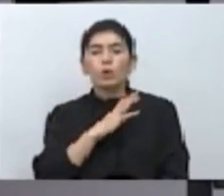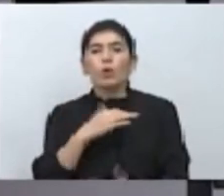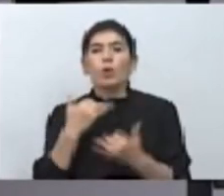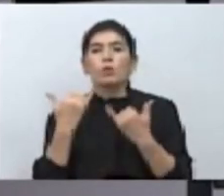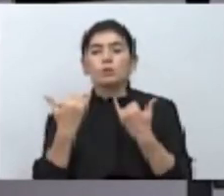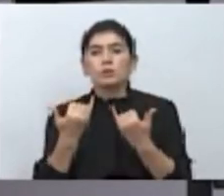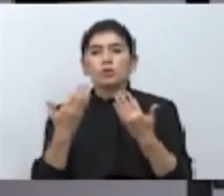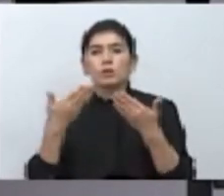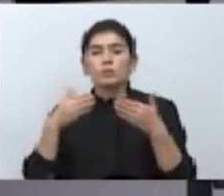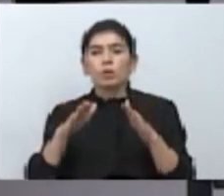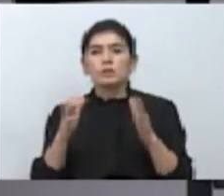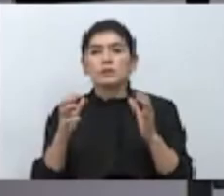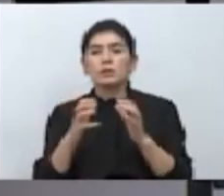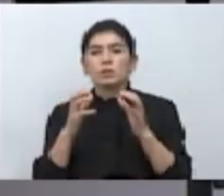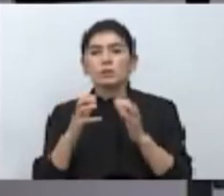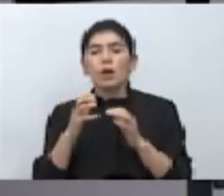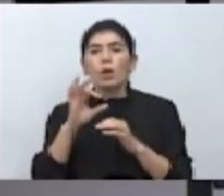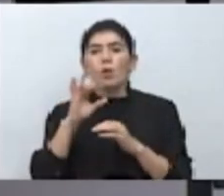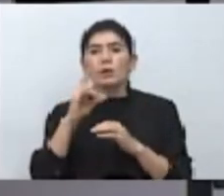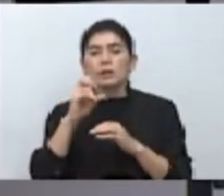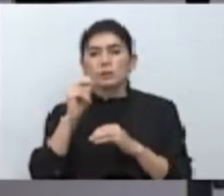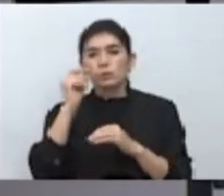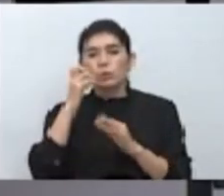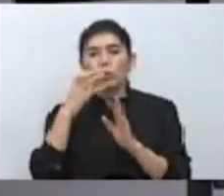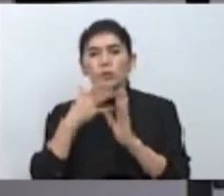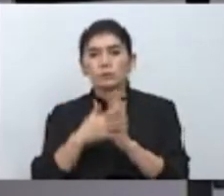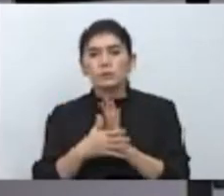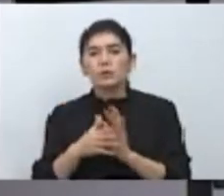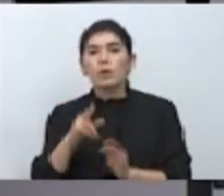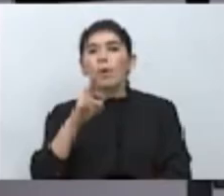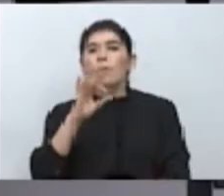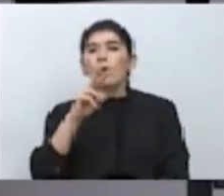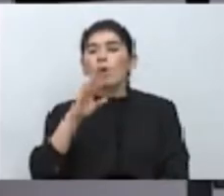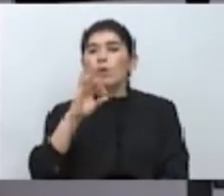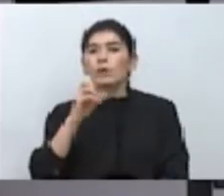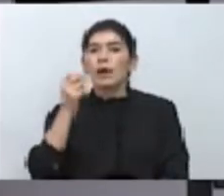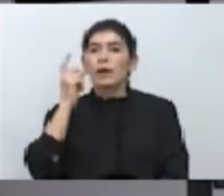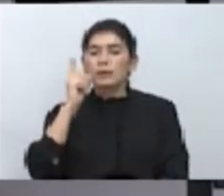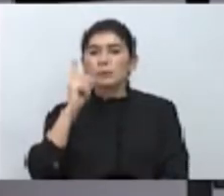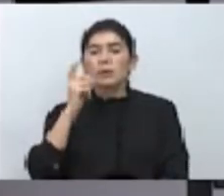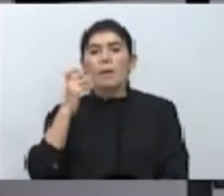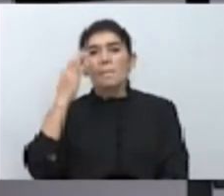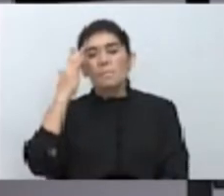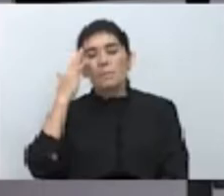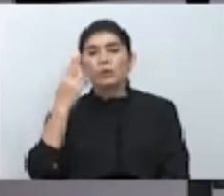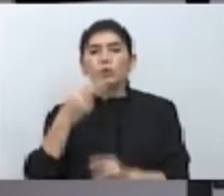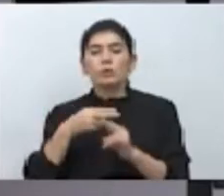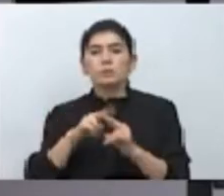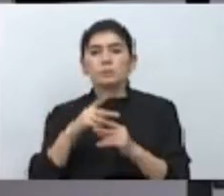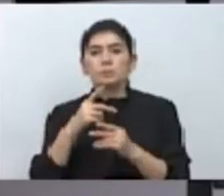hozirda qoldiqlari saqlanib qolgan organizmlarni o'rganadi. Paleo so'zini o'zi qadimgi degan ma'noni